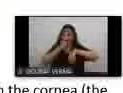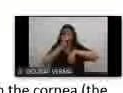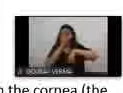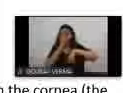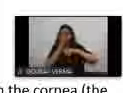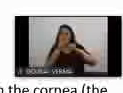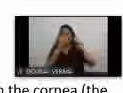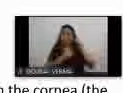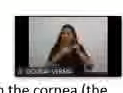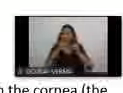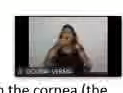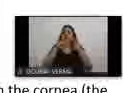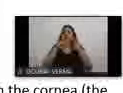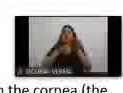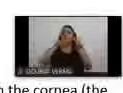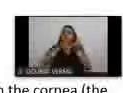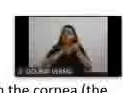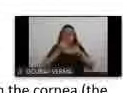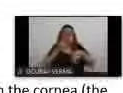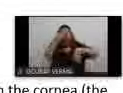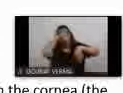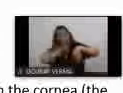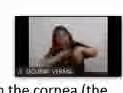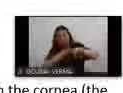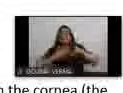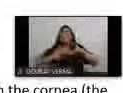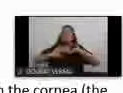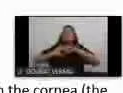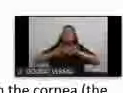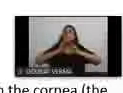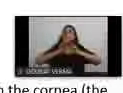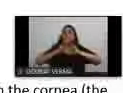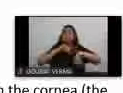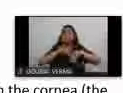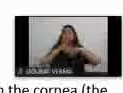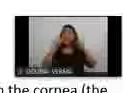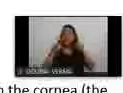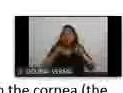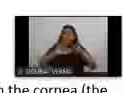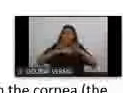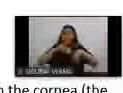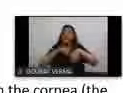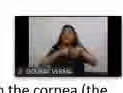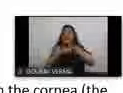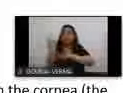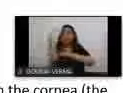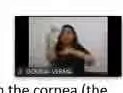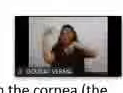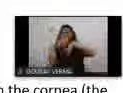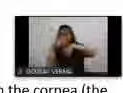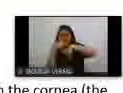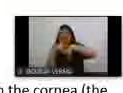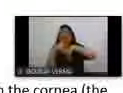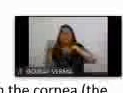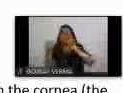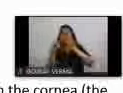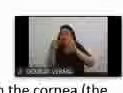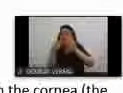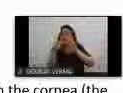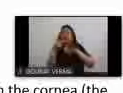वो रेटिना है. ये आप हमेशा ध्यान में रखेंगे तो आई का फंक्शन हमको जल्दी समझने में